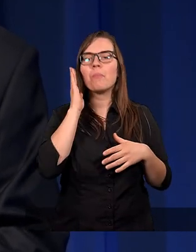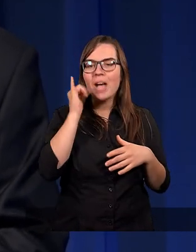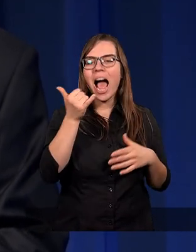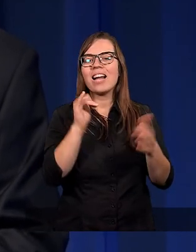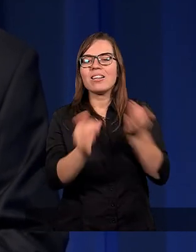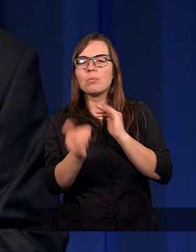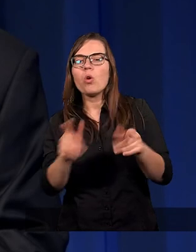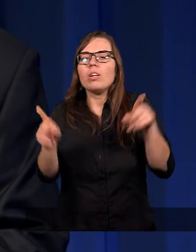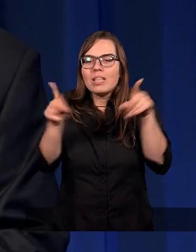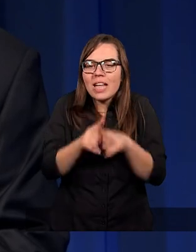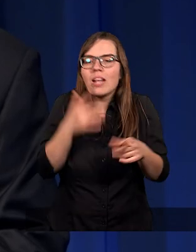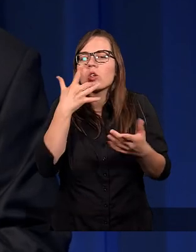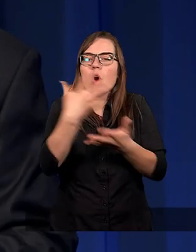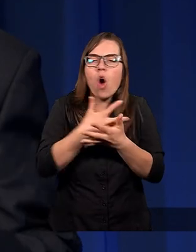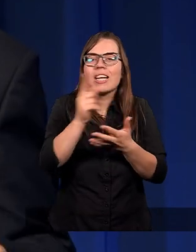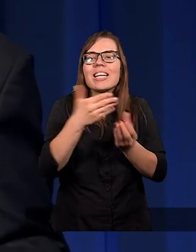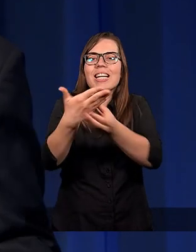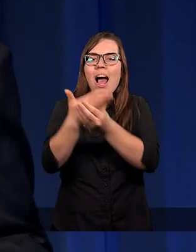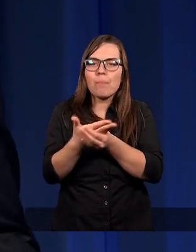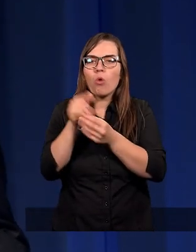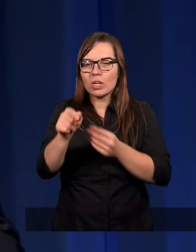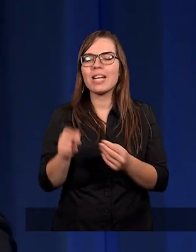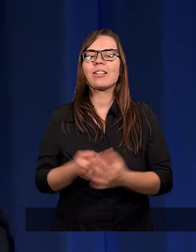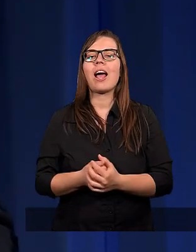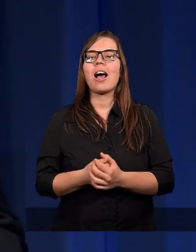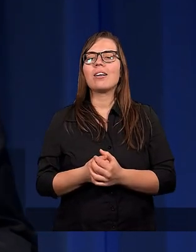w jaki sposób też skorzystają z zaproszenia